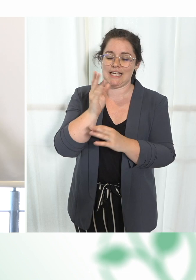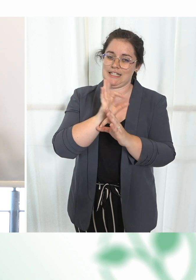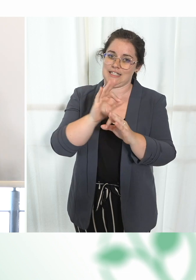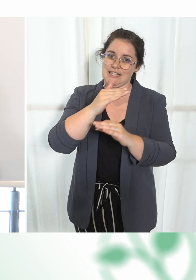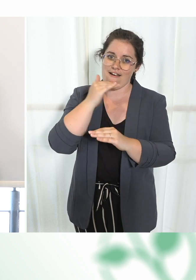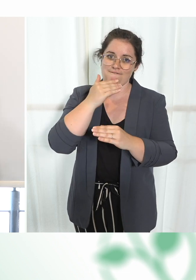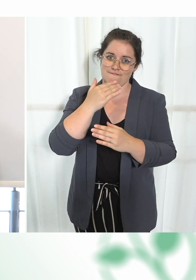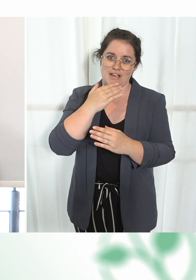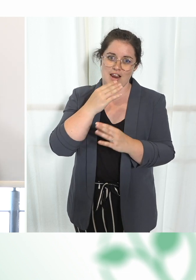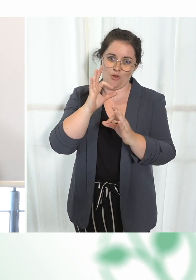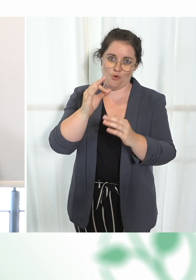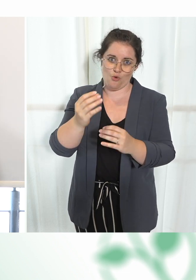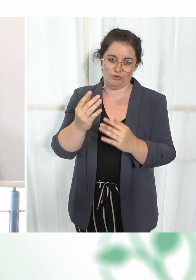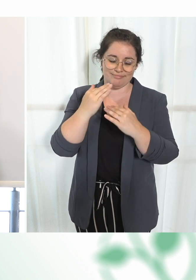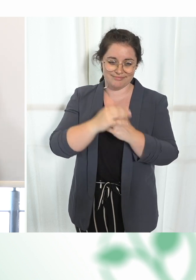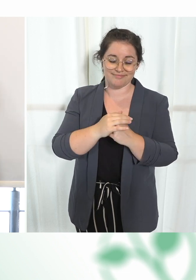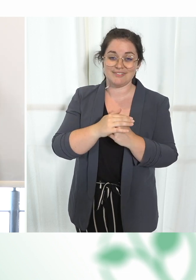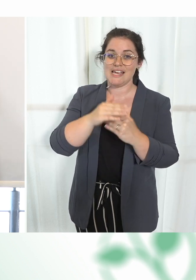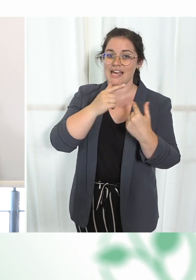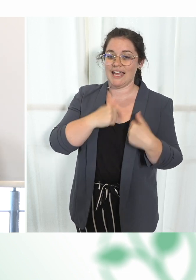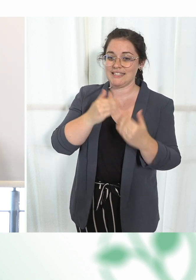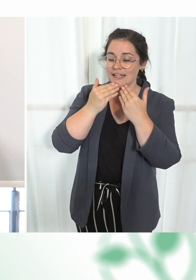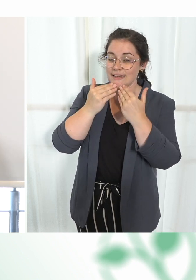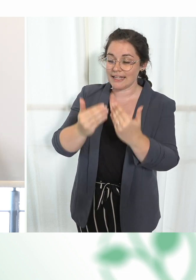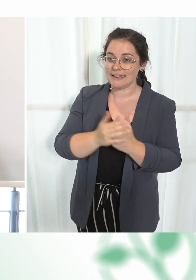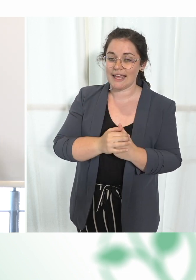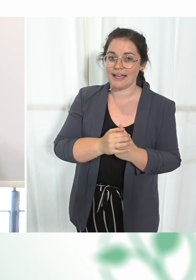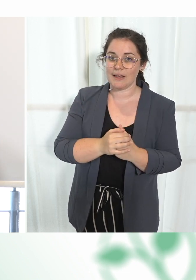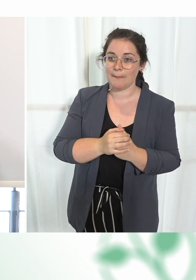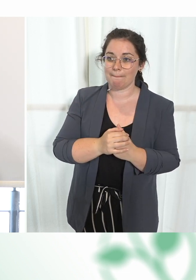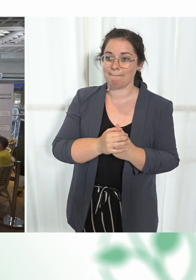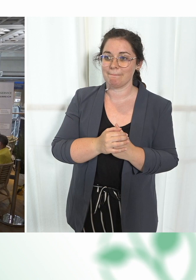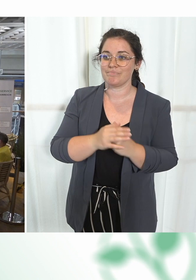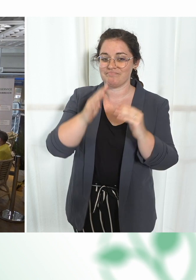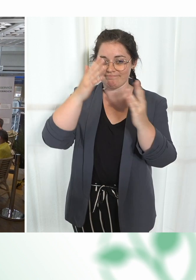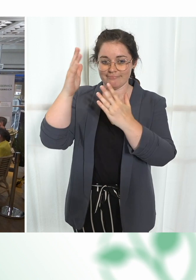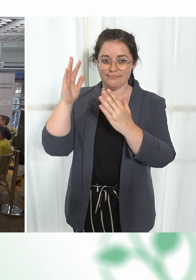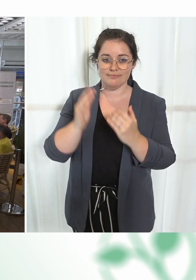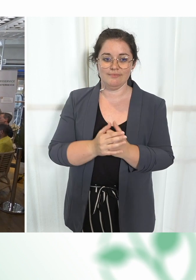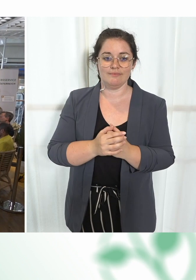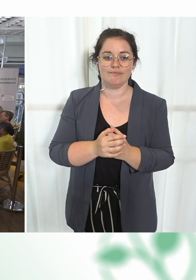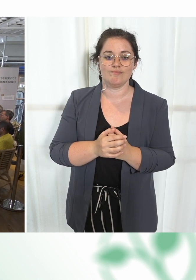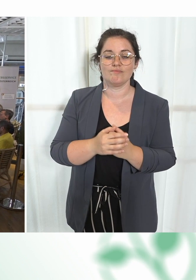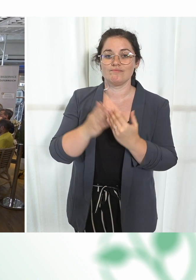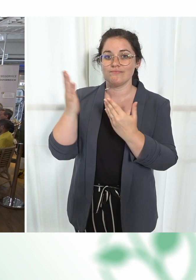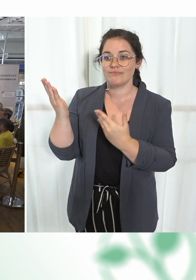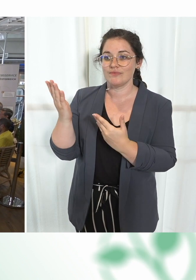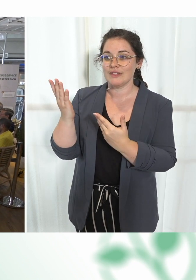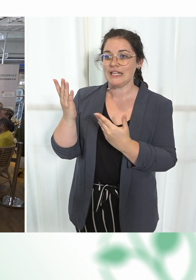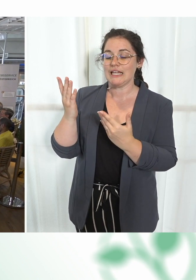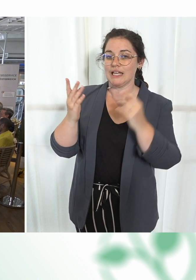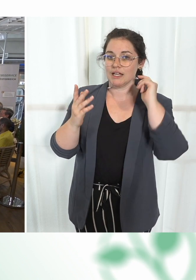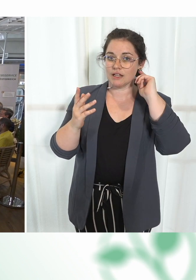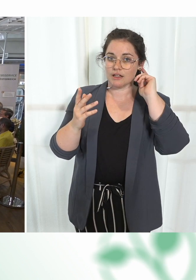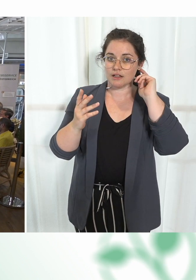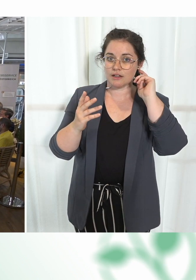Bereicherung. Herzlichen Dank, Herr Pimmingsdorfer, da können wir natürlich klatschen und ich sehe auch Teilhaberer. Das ist